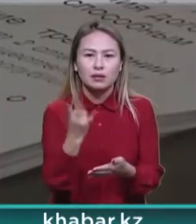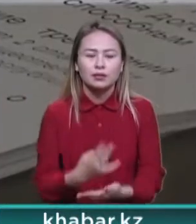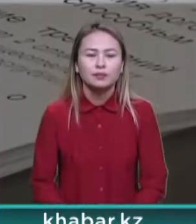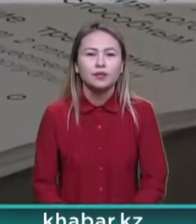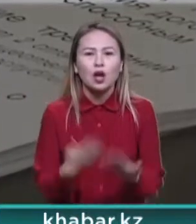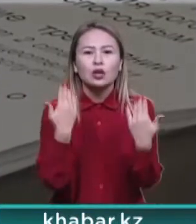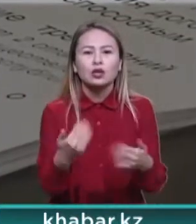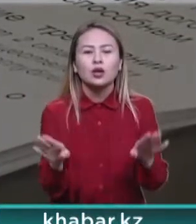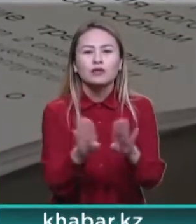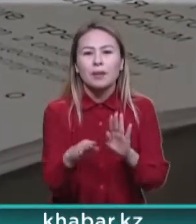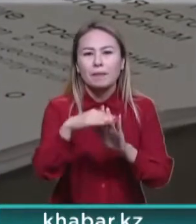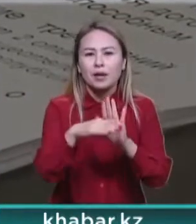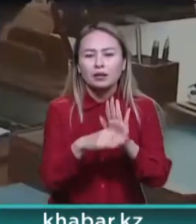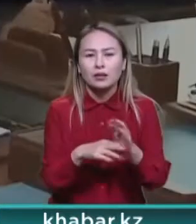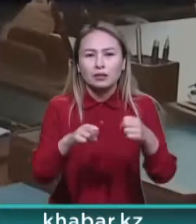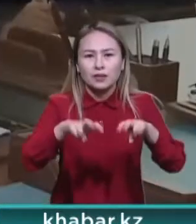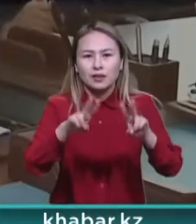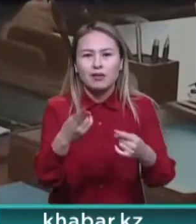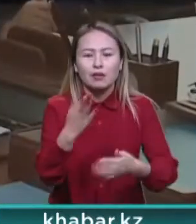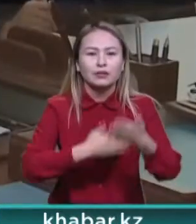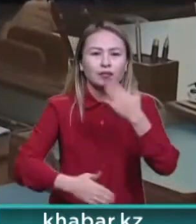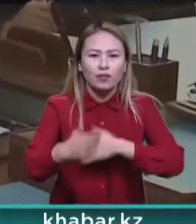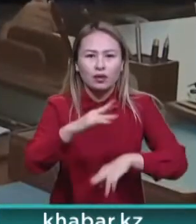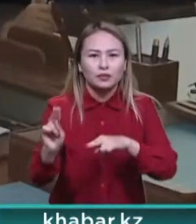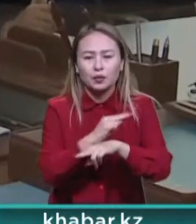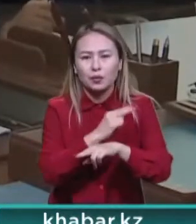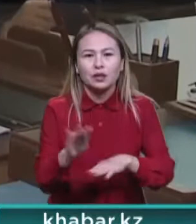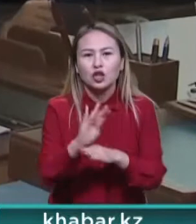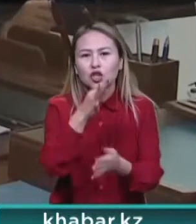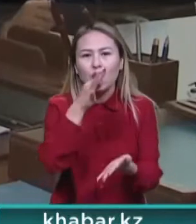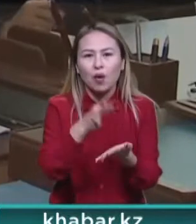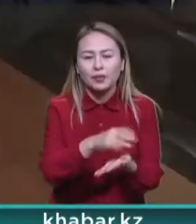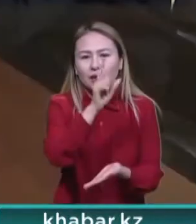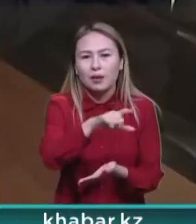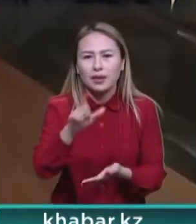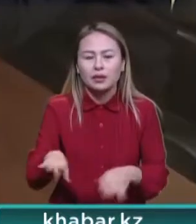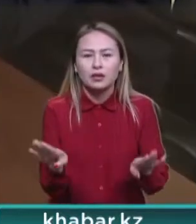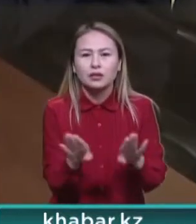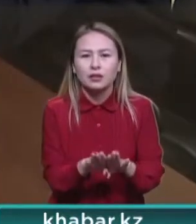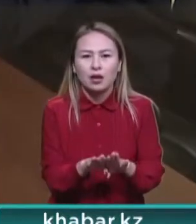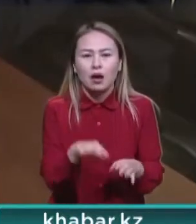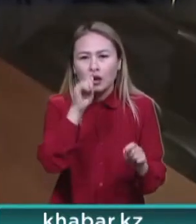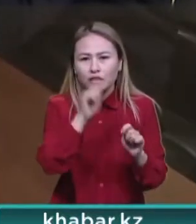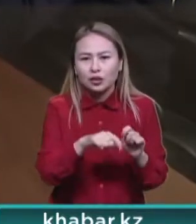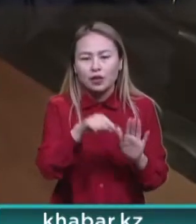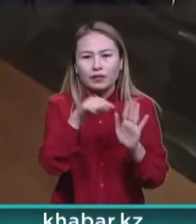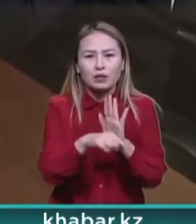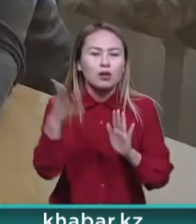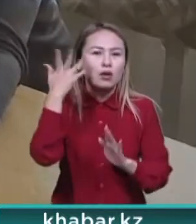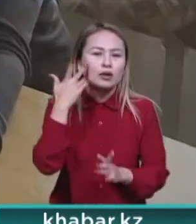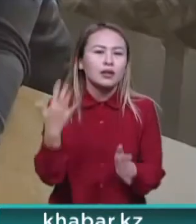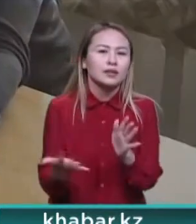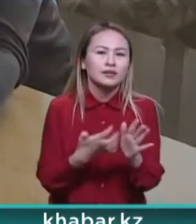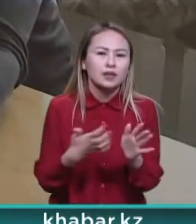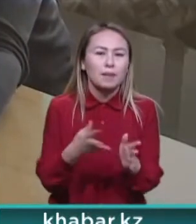жоқ. Әлеуметтік бағдарламаларды үйлестіру басқармасындағы жауапты мамандар оңалту орталығы ішкі аудит департаменті анықтаған